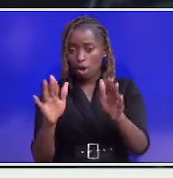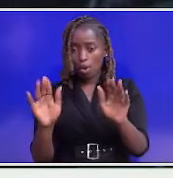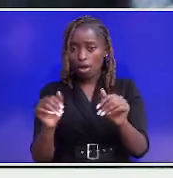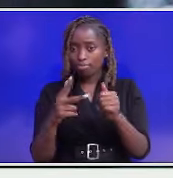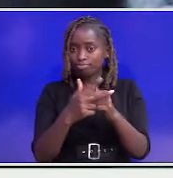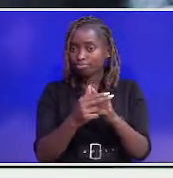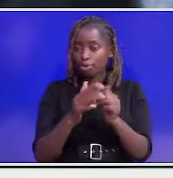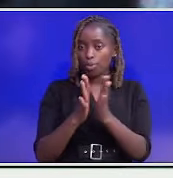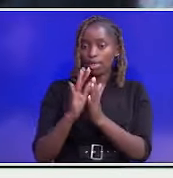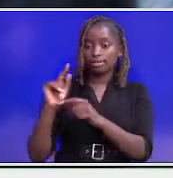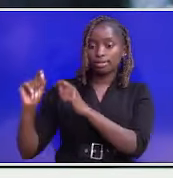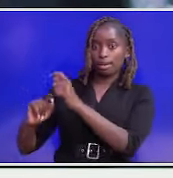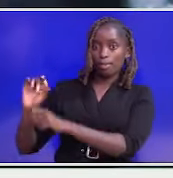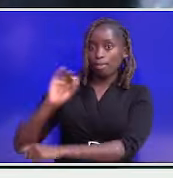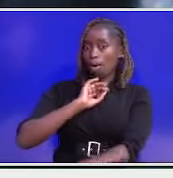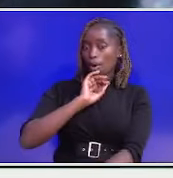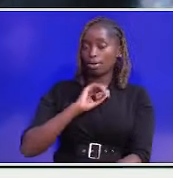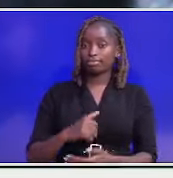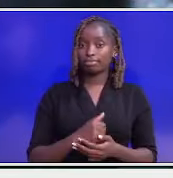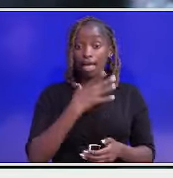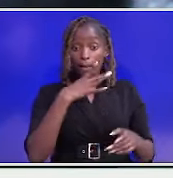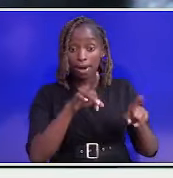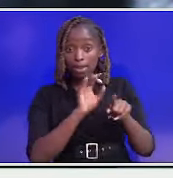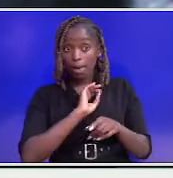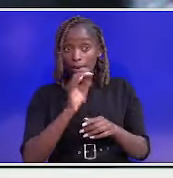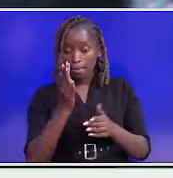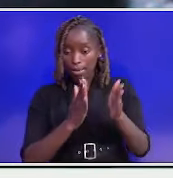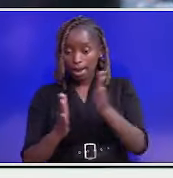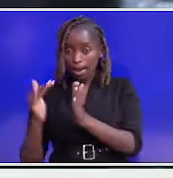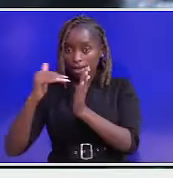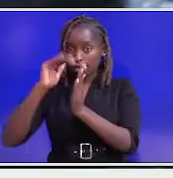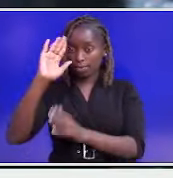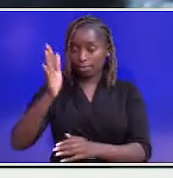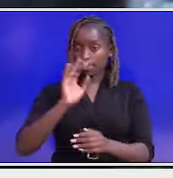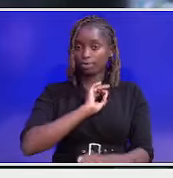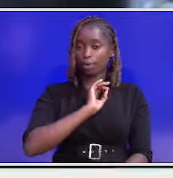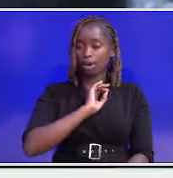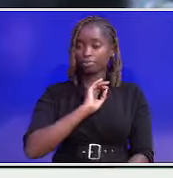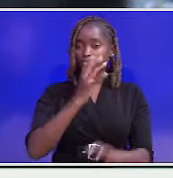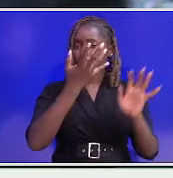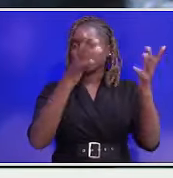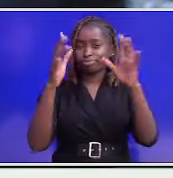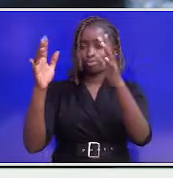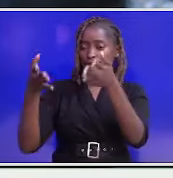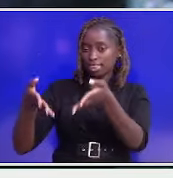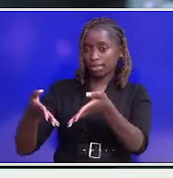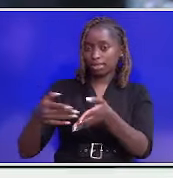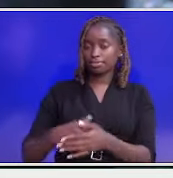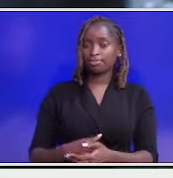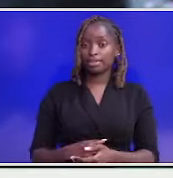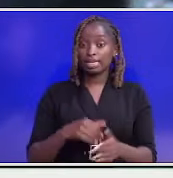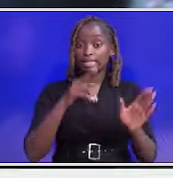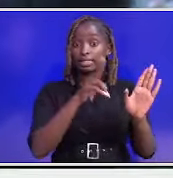na mila yetu. Ndugu yetu atakuja kutupangia tena sherehe yetu hii, tukae